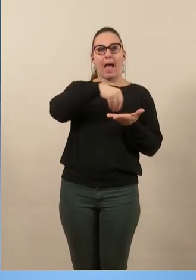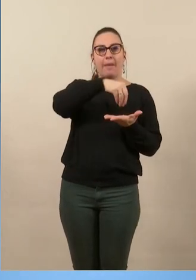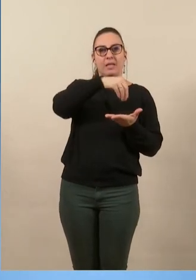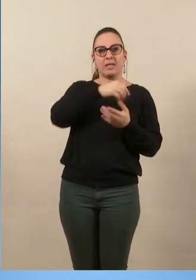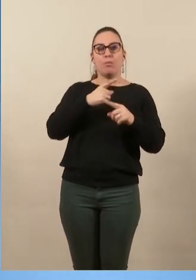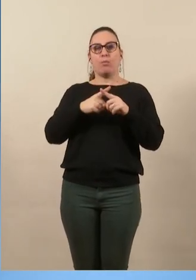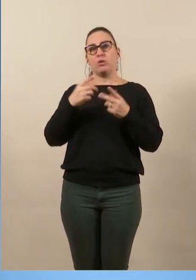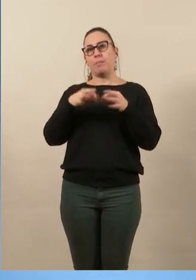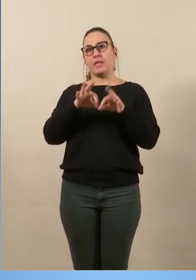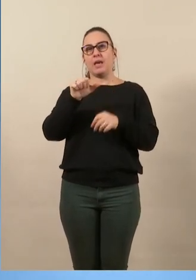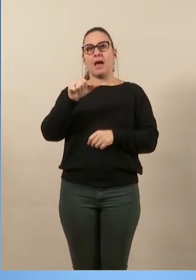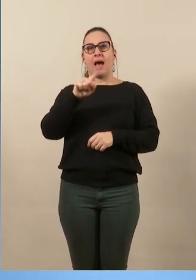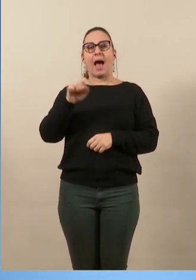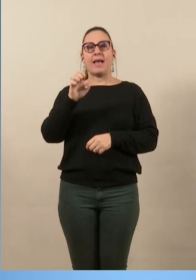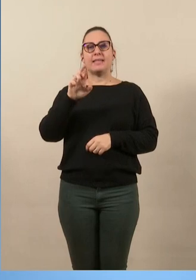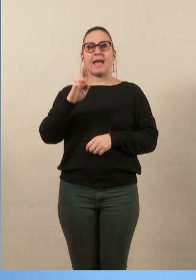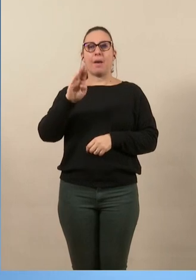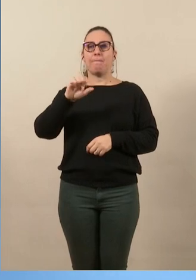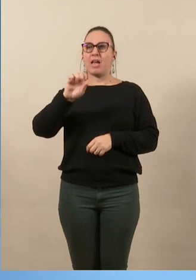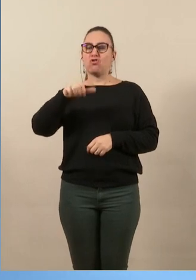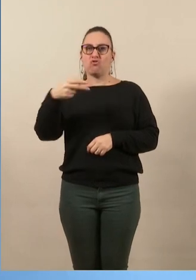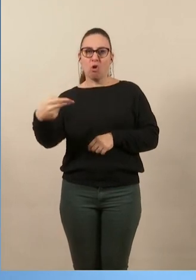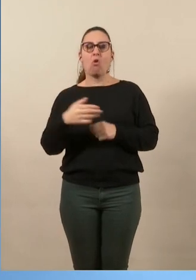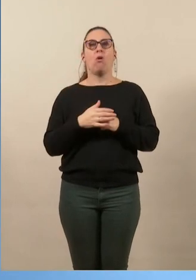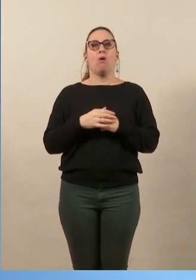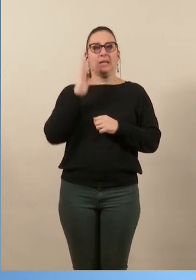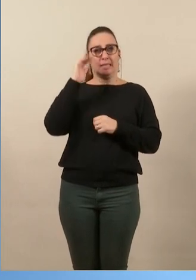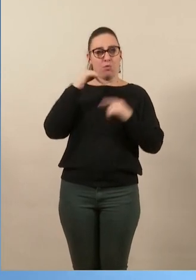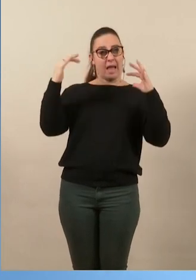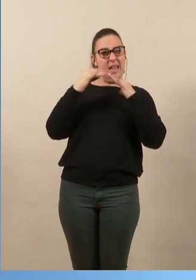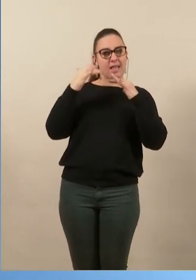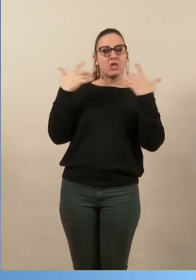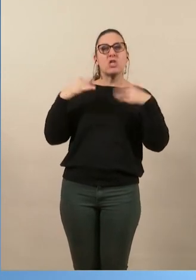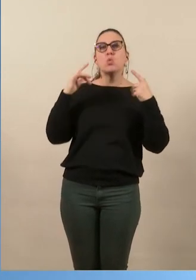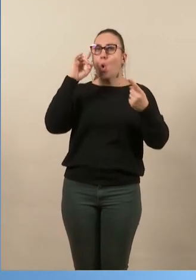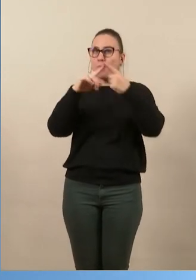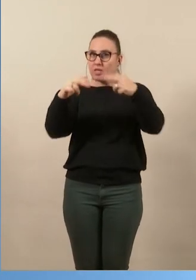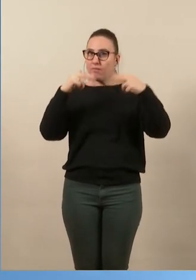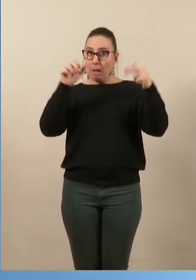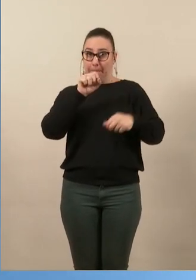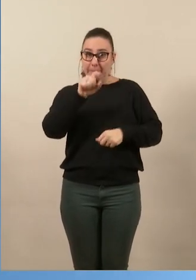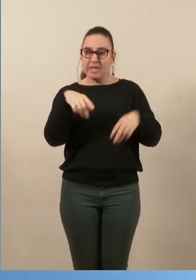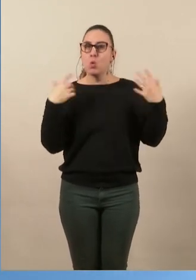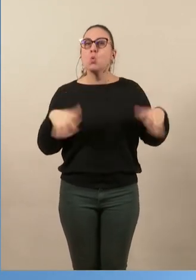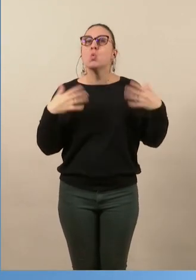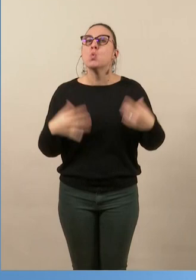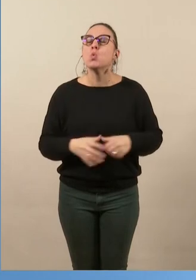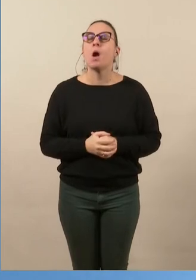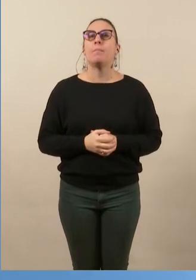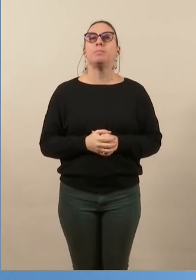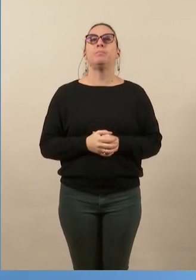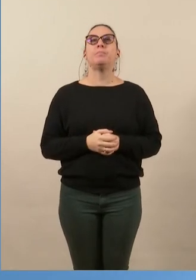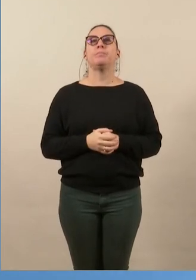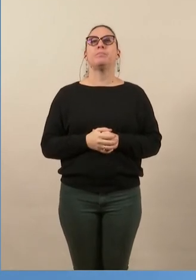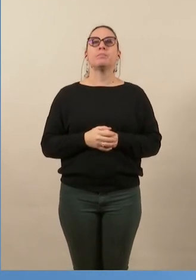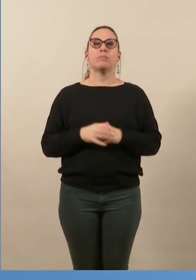l'Azerbaïdjan je vous rappelle qu'en terme d'jeux géopolitique majeur vis-à-vis de l'énergie notamment on est servi sur ce front et cela sans même évoquer